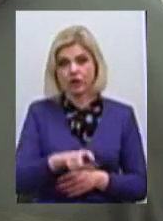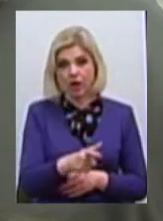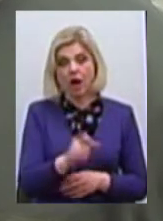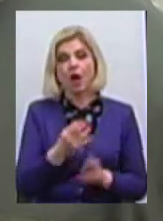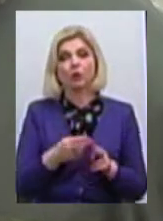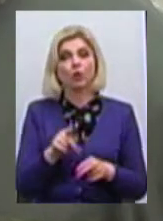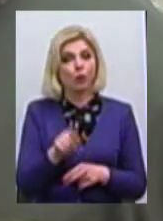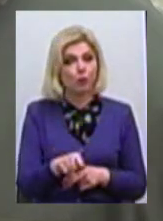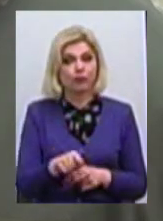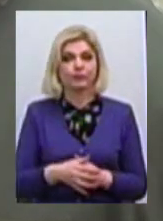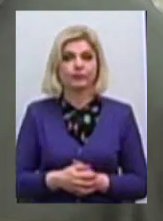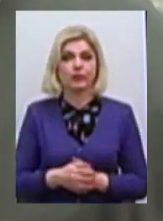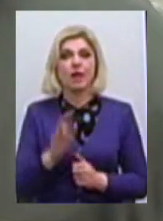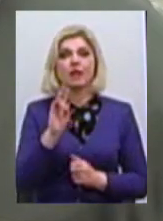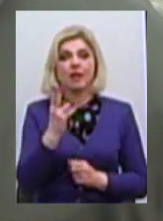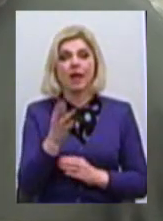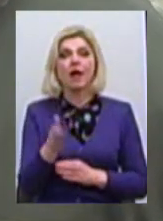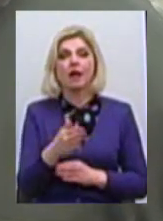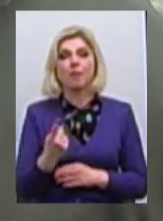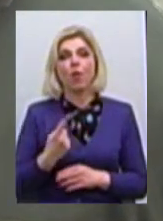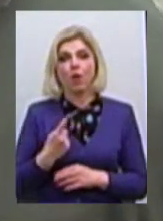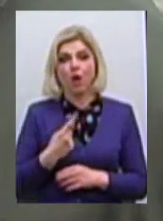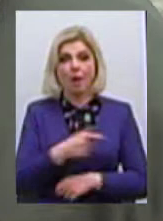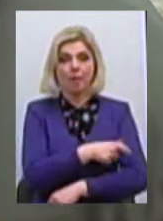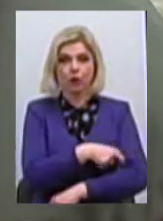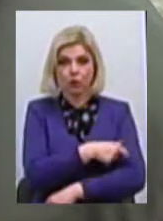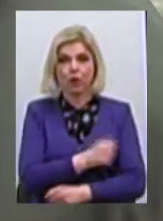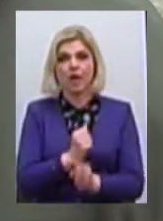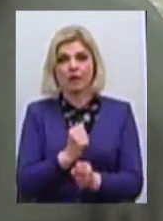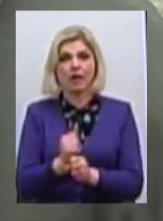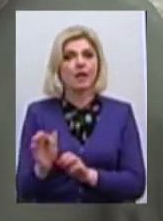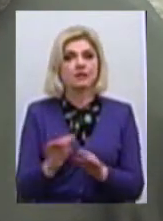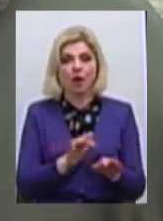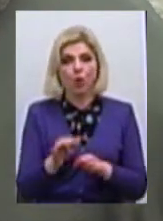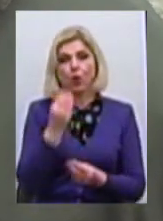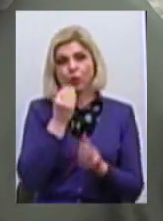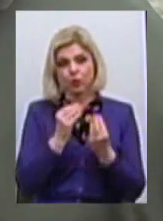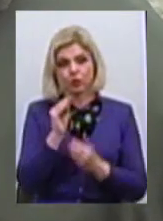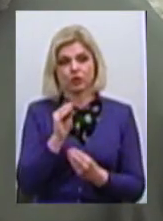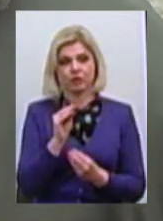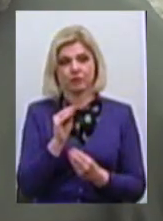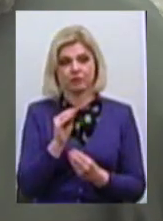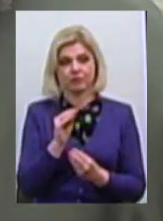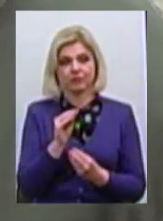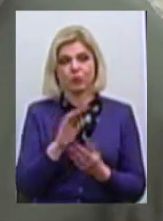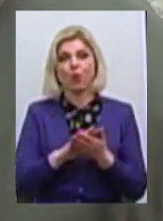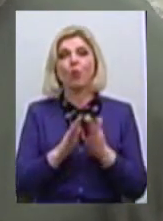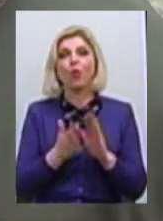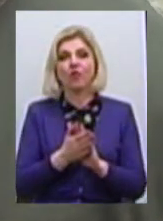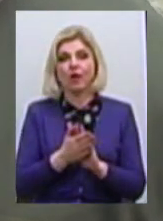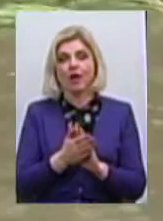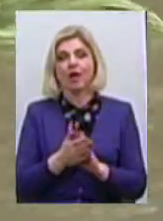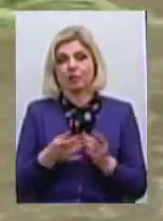Тому Миколаївським рибоохоронним патрулем проводяться заходи з поліпшення умов